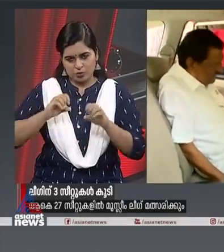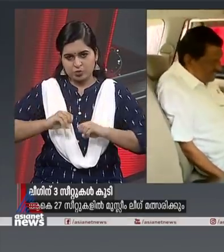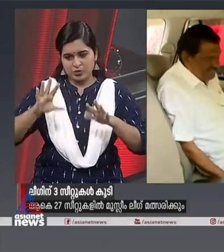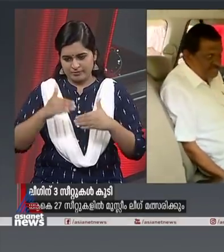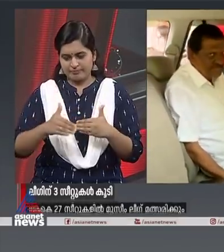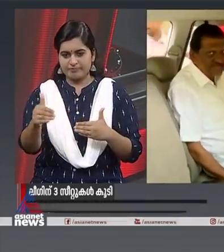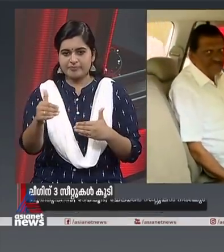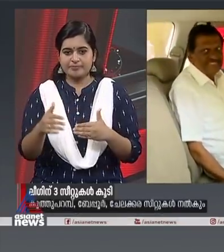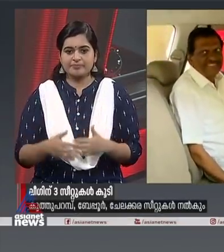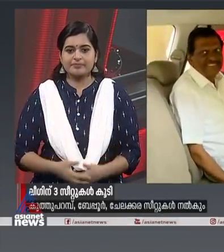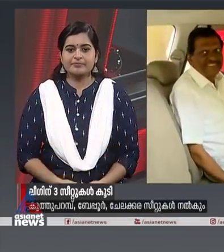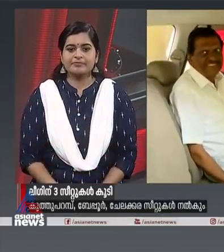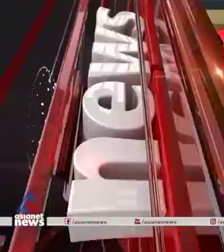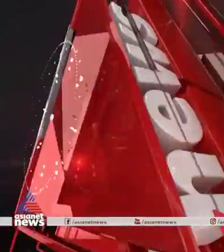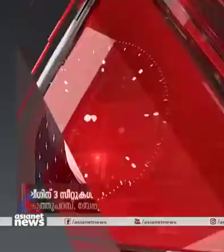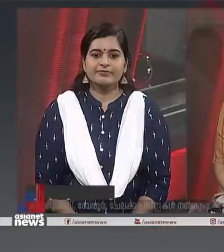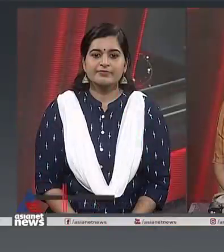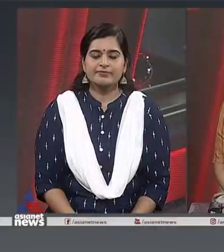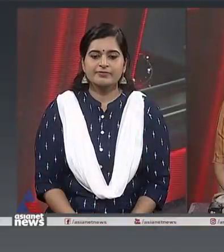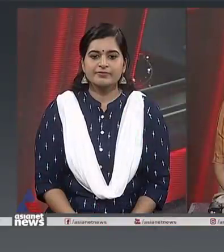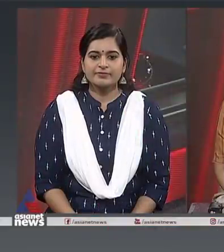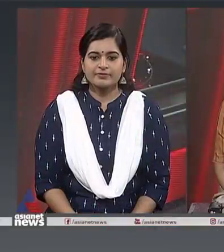ഷാജഹാൻ, ഏഷ്യാനെറ്റ് ന്യൂസ്, കോഴിക്കോട്.